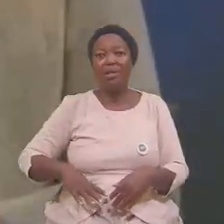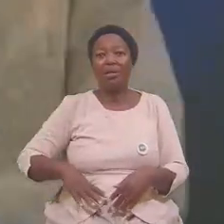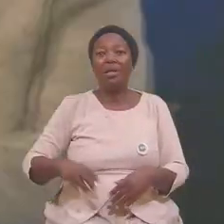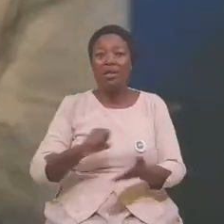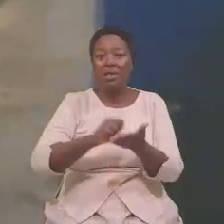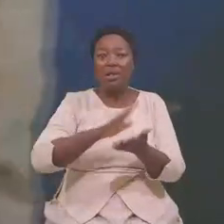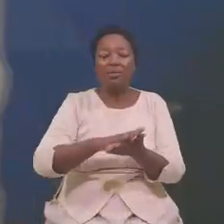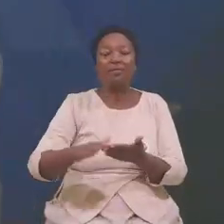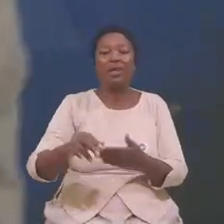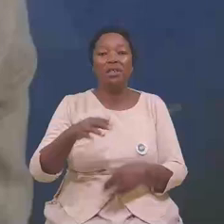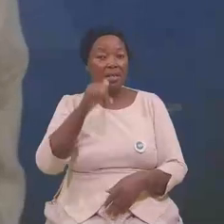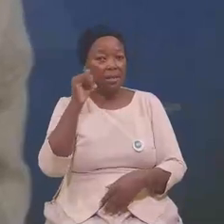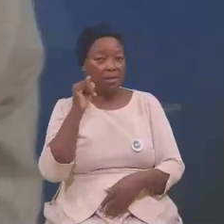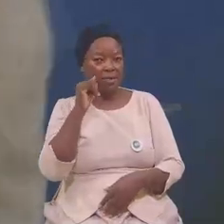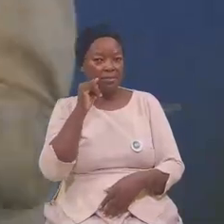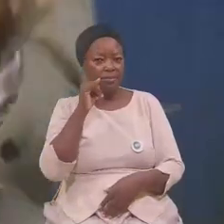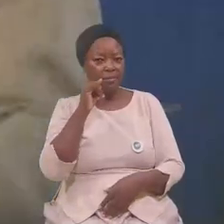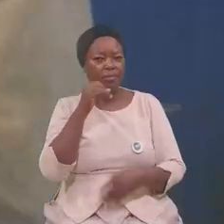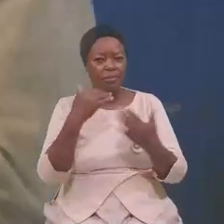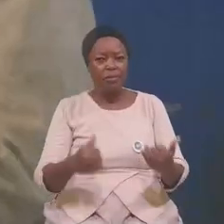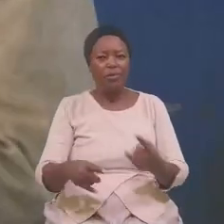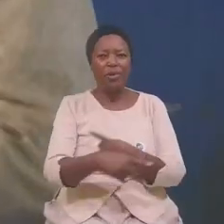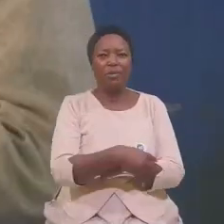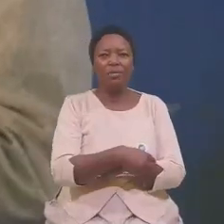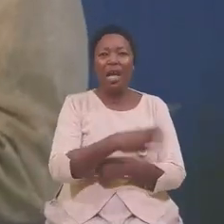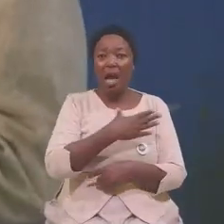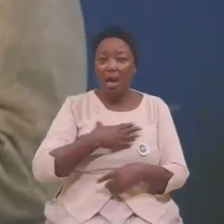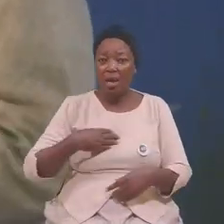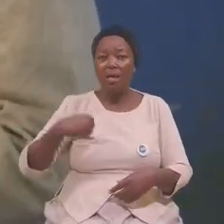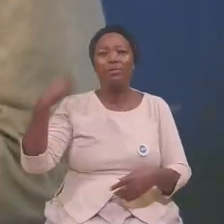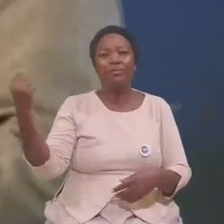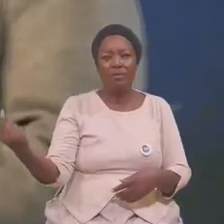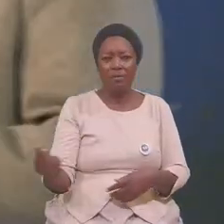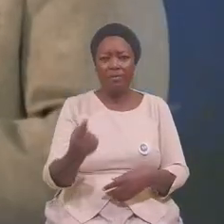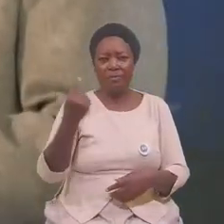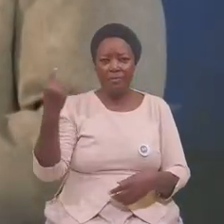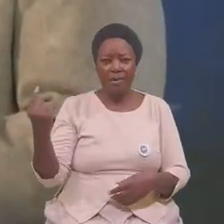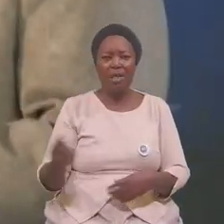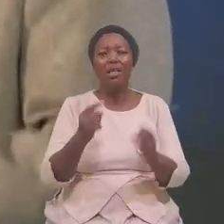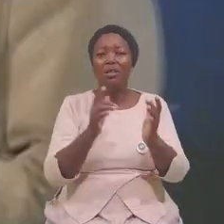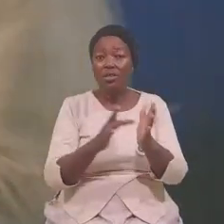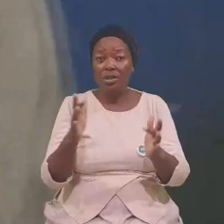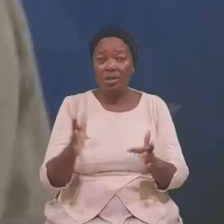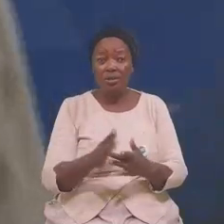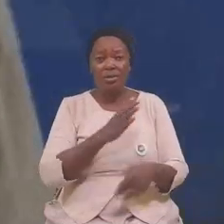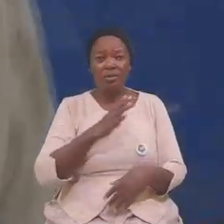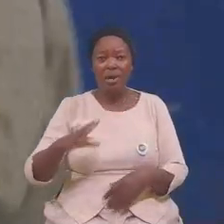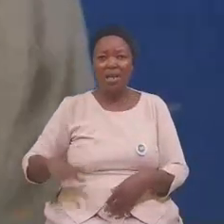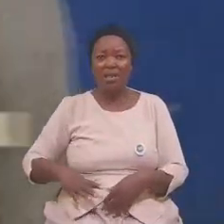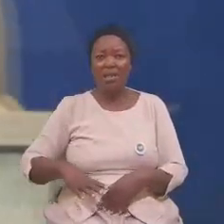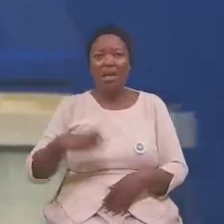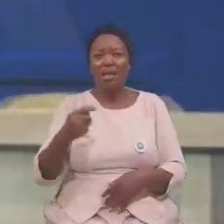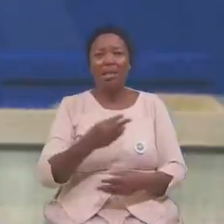a sanctifié hier, aujourd'hui, et il le fait pour toujours. Jésus-Christ, le